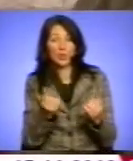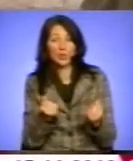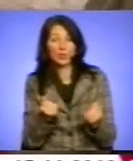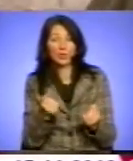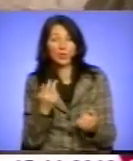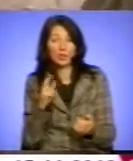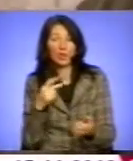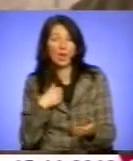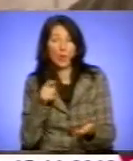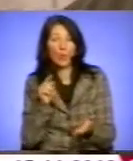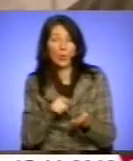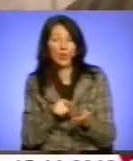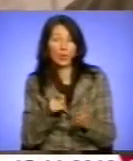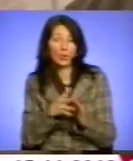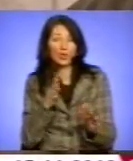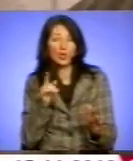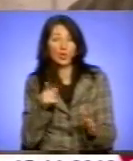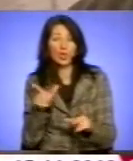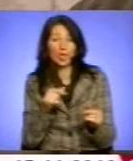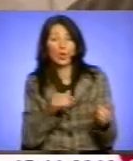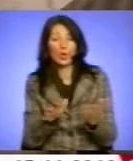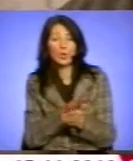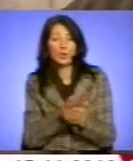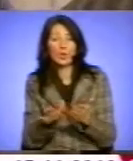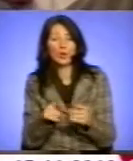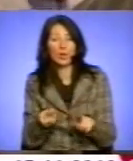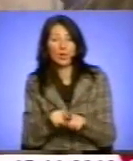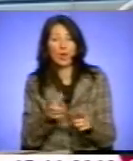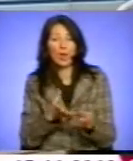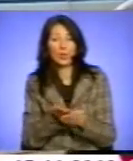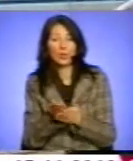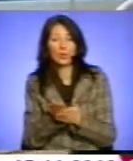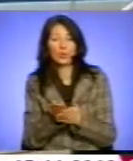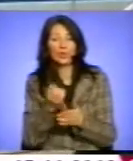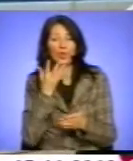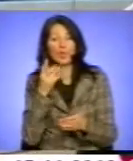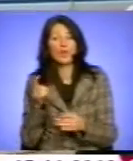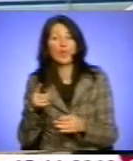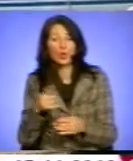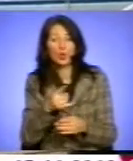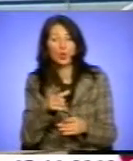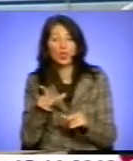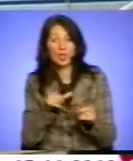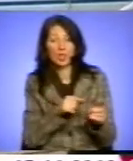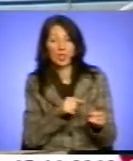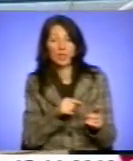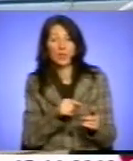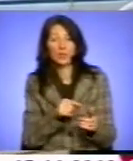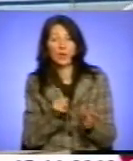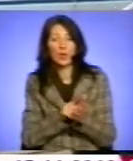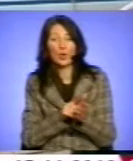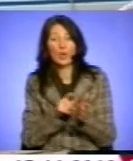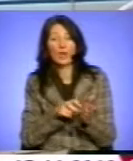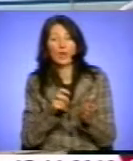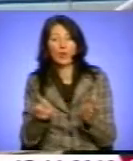я попадаю в ту чергу, то туди їду безплатно. А так плачу. Коли ви в маршрутці їдете, пільговики заходять, як водії до них